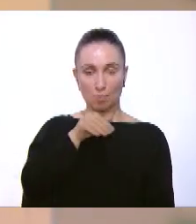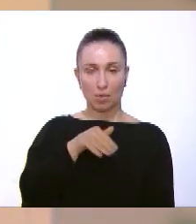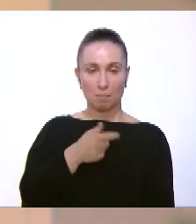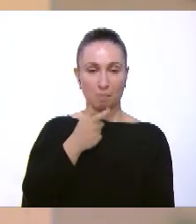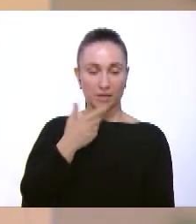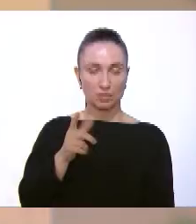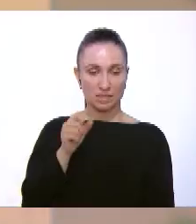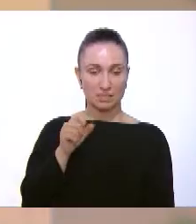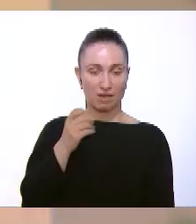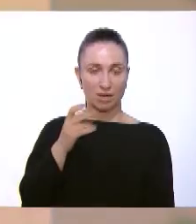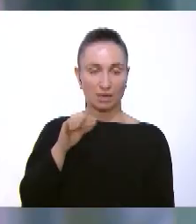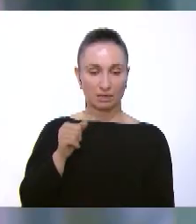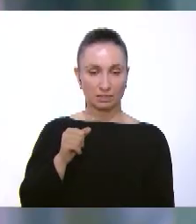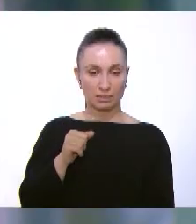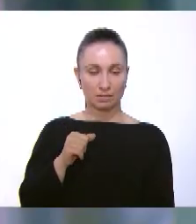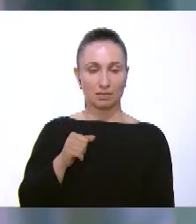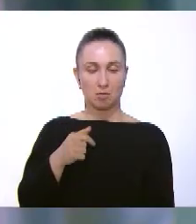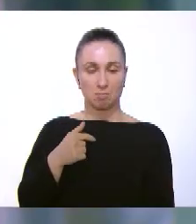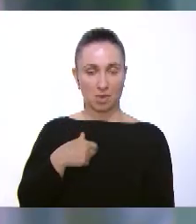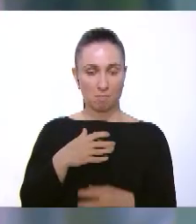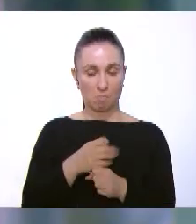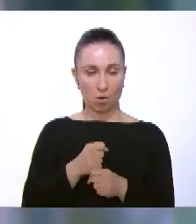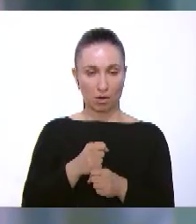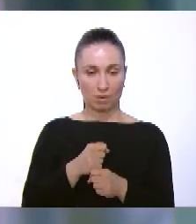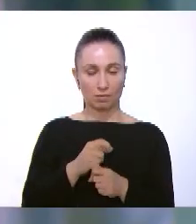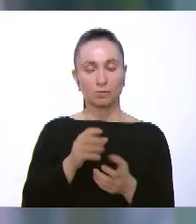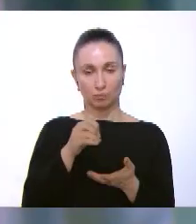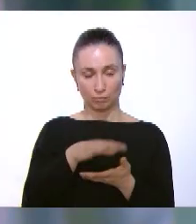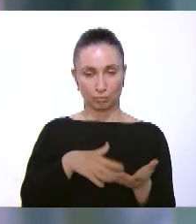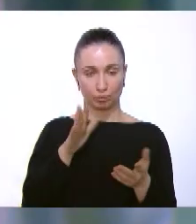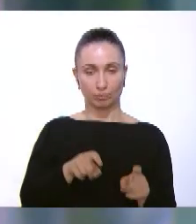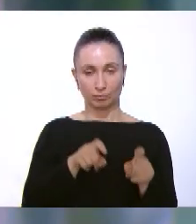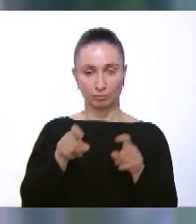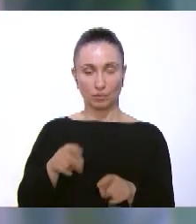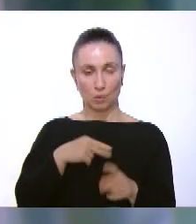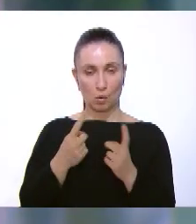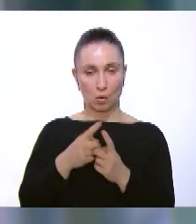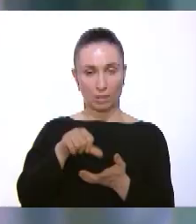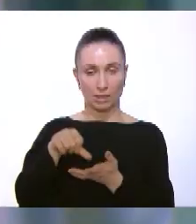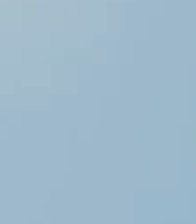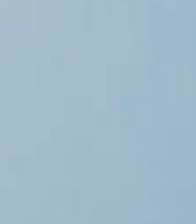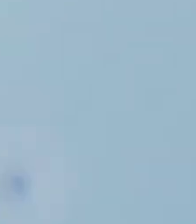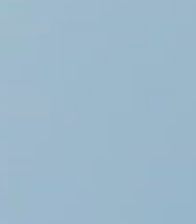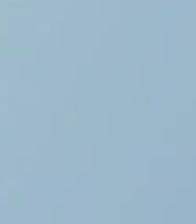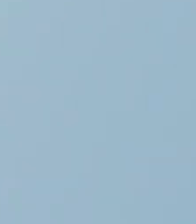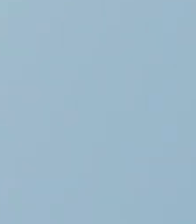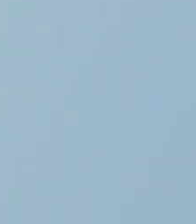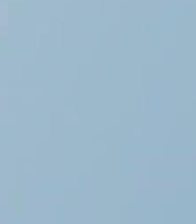ბატონი ზაზა ავალიანი. ჩვენ მოკლე ტიხრის შემდეგ გავაგრძელებთ გადაცემას ჩვენს კოლეგებთან ერთად.